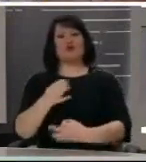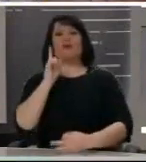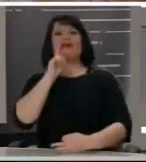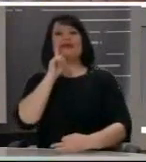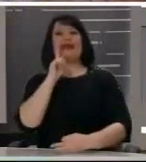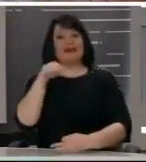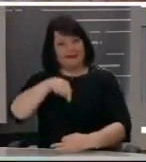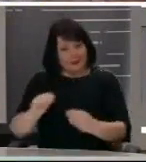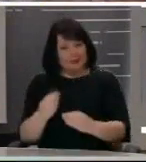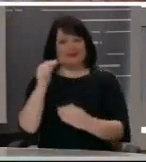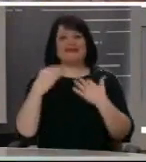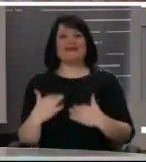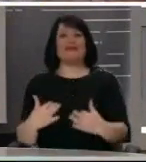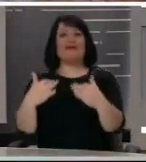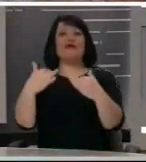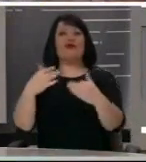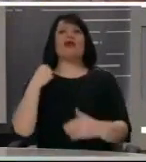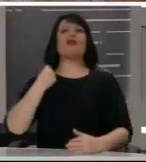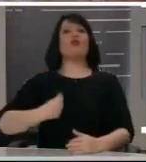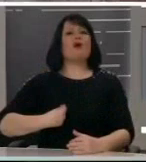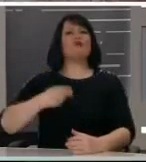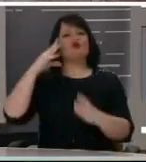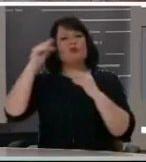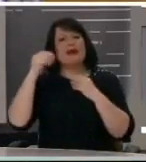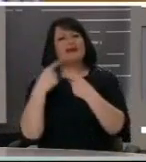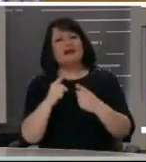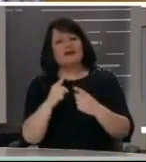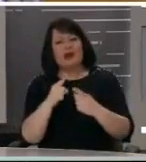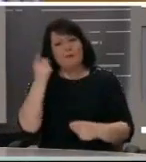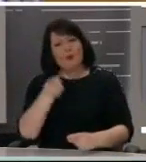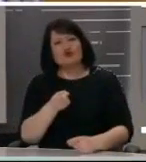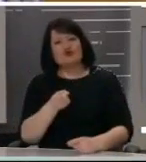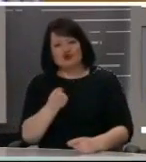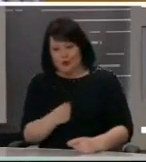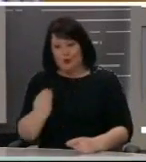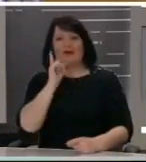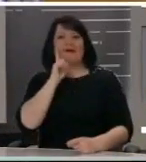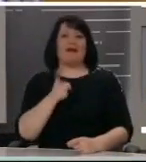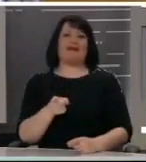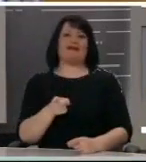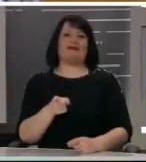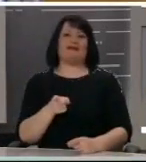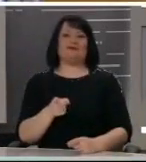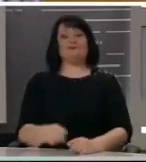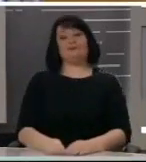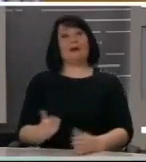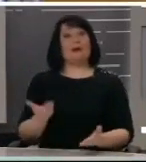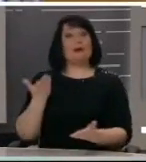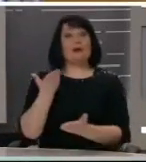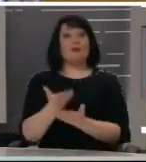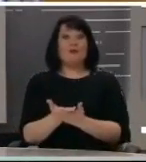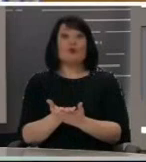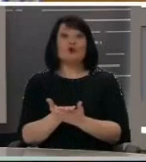στη Βουλή και στα όργανα της τοπικής αυτοδιοίκησης. Στην κατεύθυνση αυτή προτείνεται